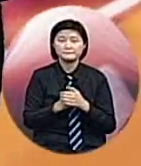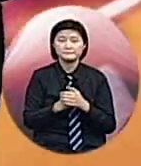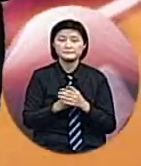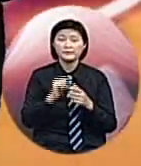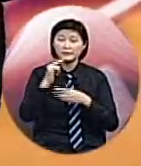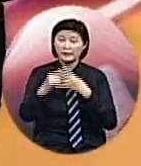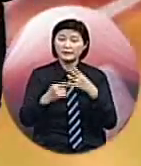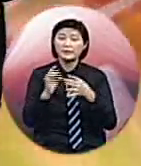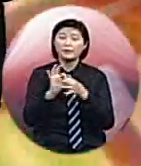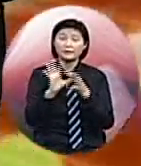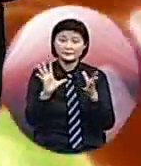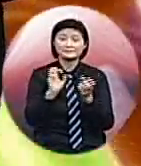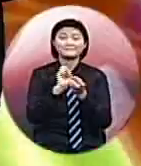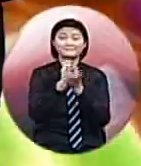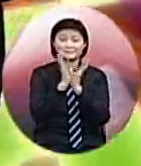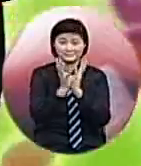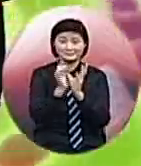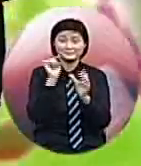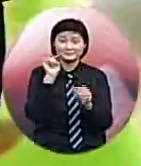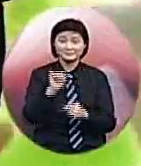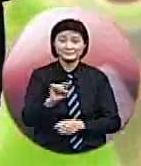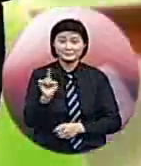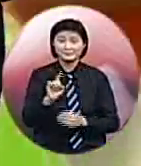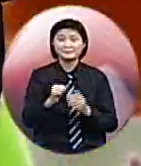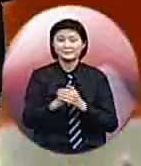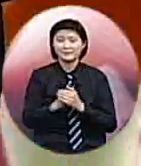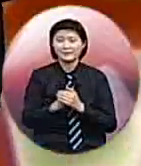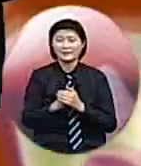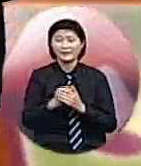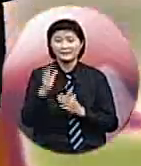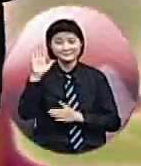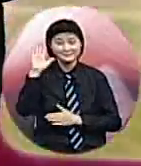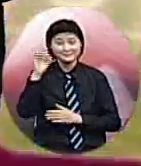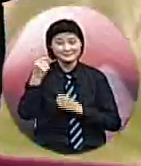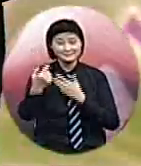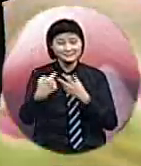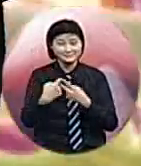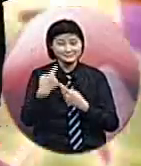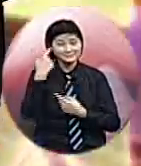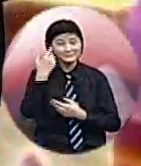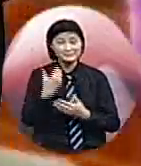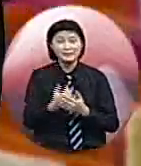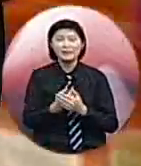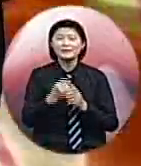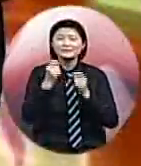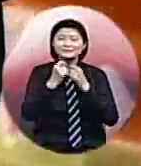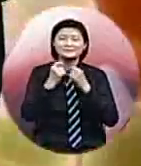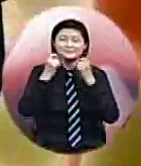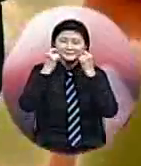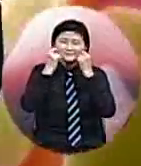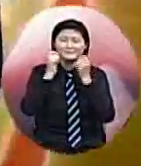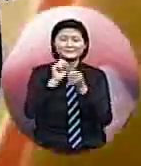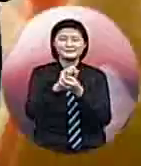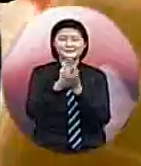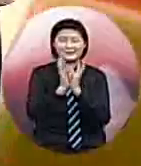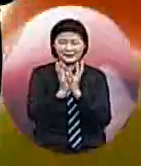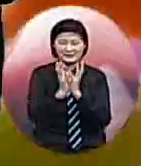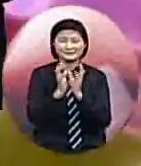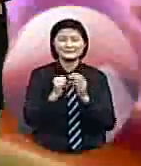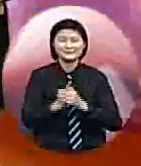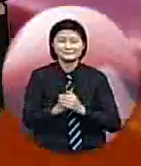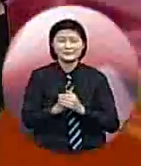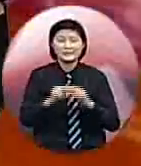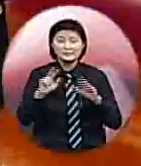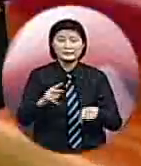계절에 관계없이 피는 꽃. 꽃. 아, 우리 이제 작가님이 딱 손 들고 맞히시네. 웃음꽃 그러네. 웃음꽃.